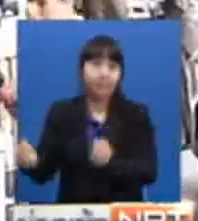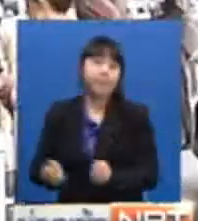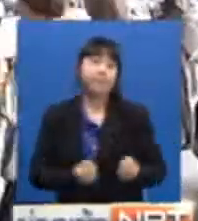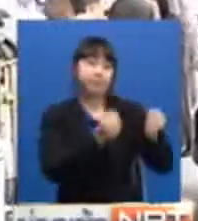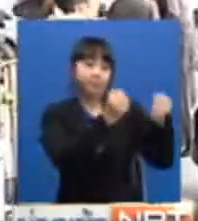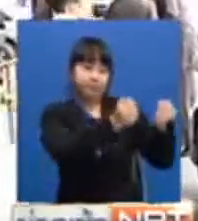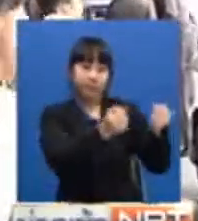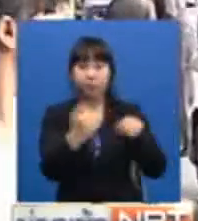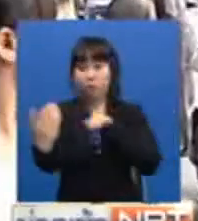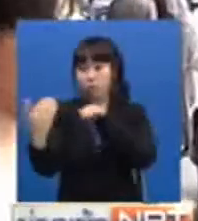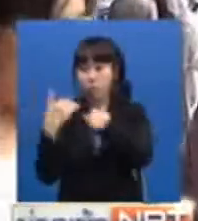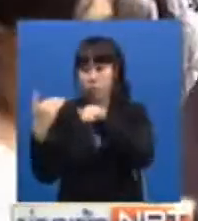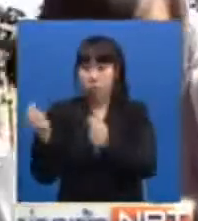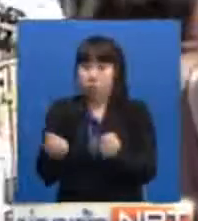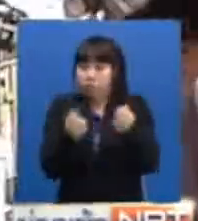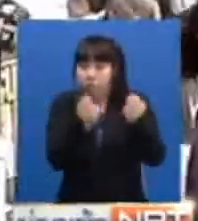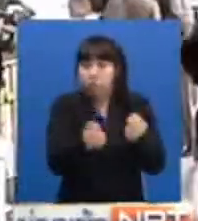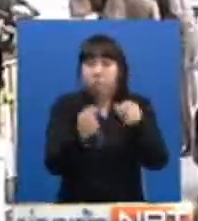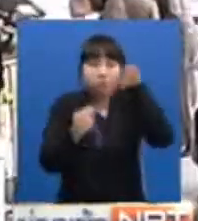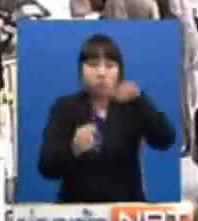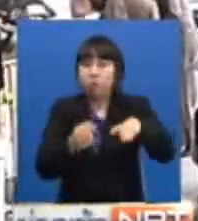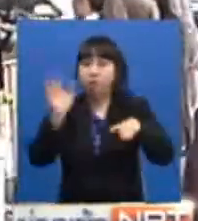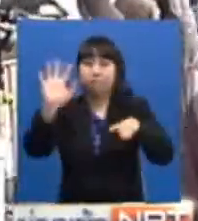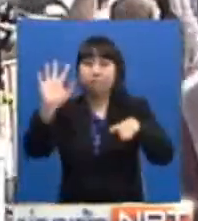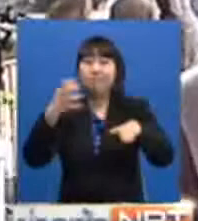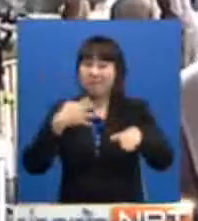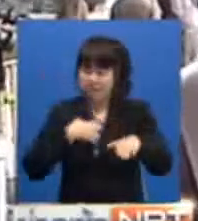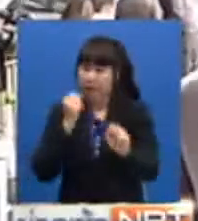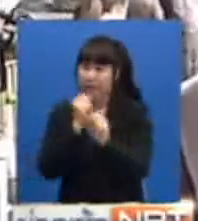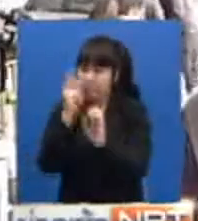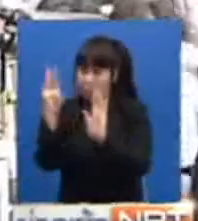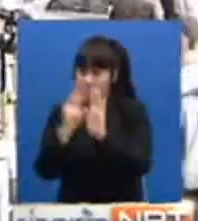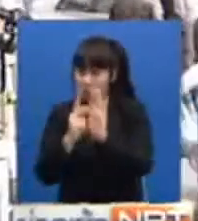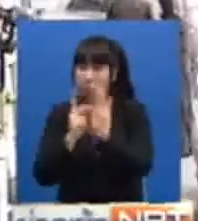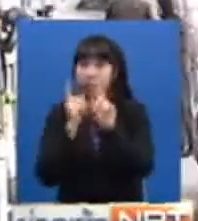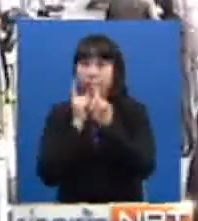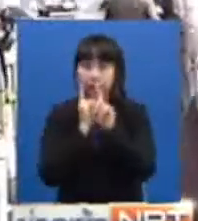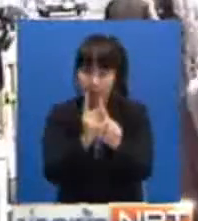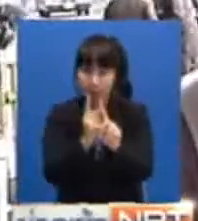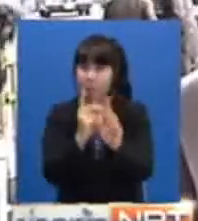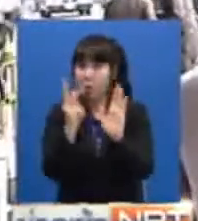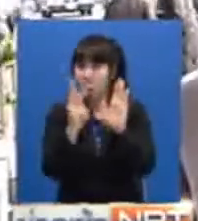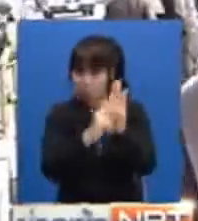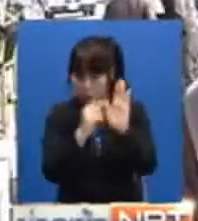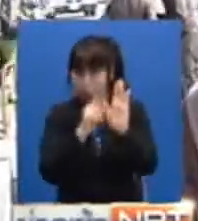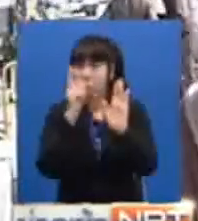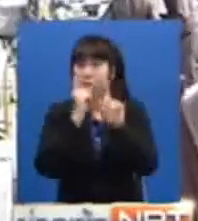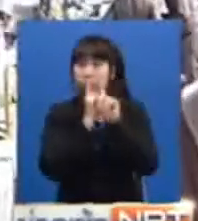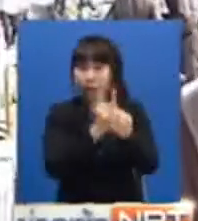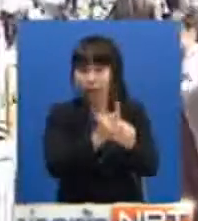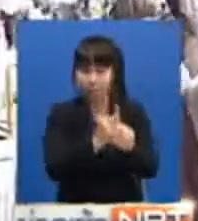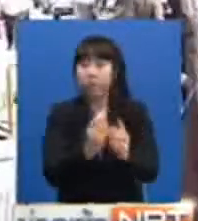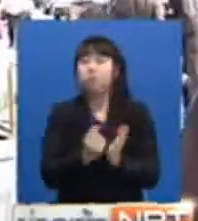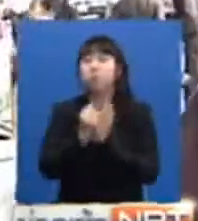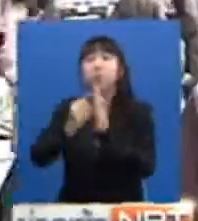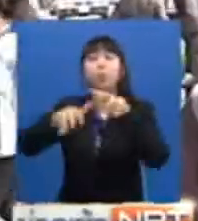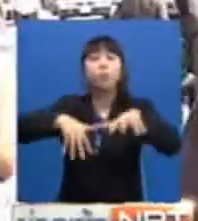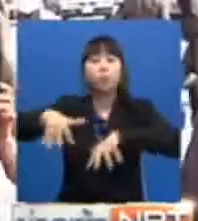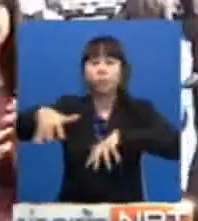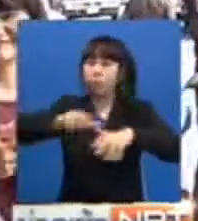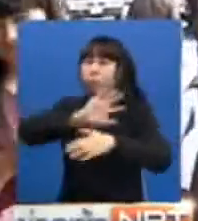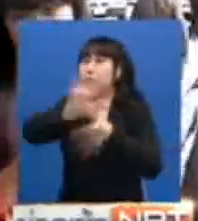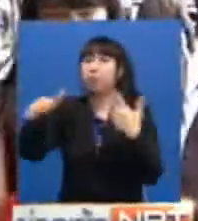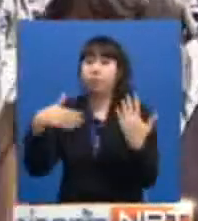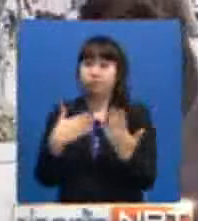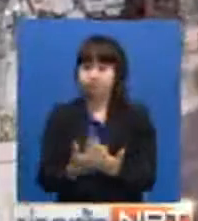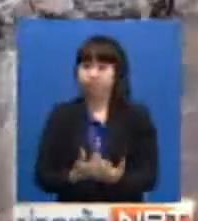อดก็อยากจะให้คนทำตามกฎจราจรนะครับกฎออกมามีไว้ให้ทำนะครับเพื่อส่วนรวม